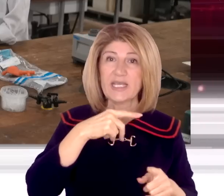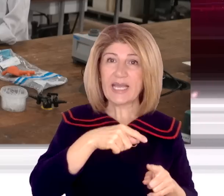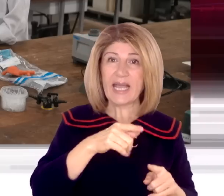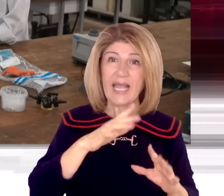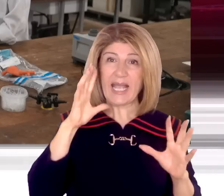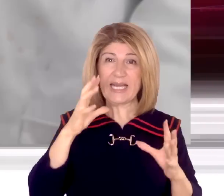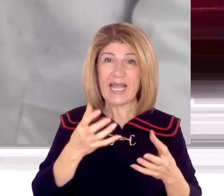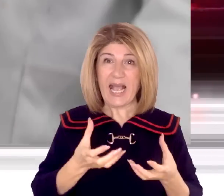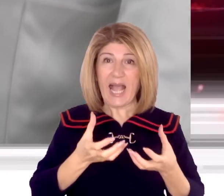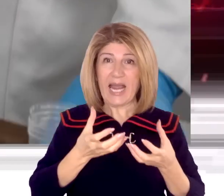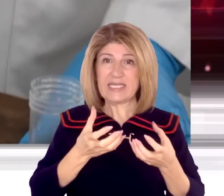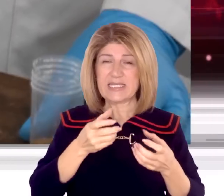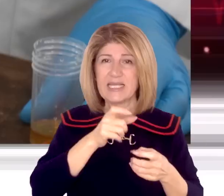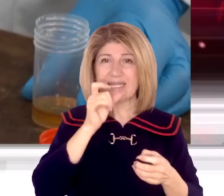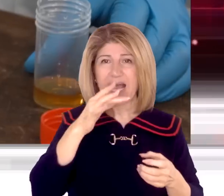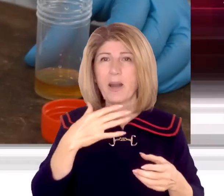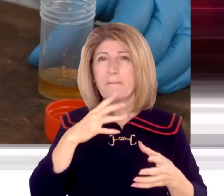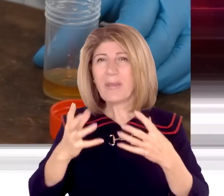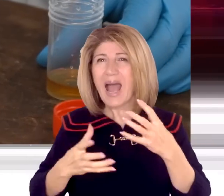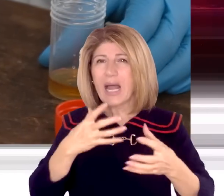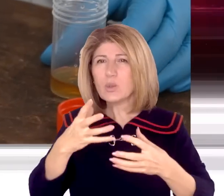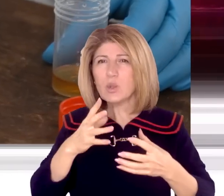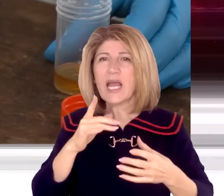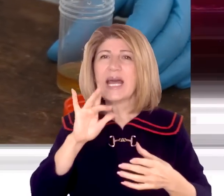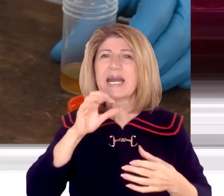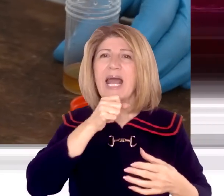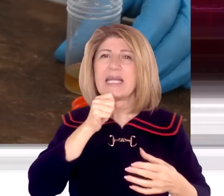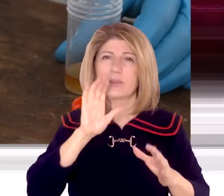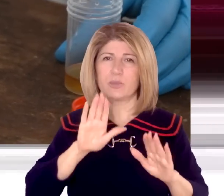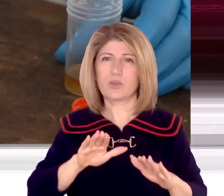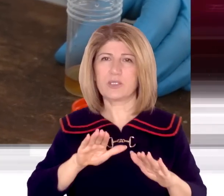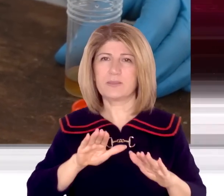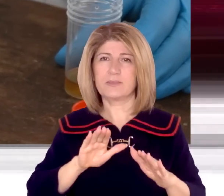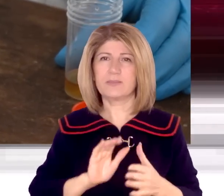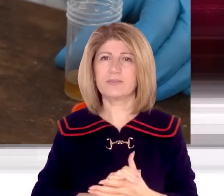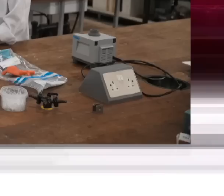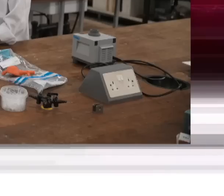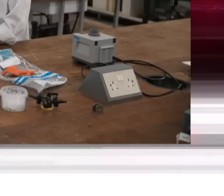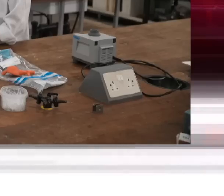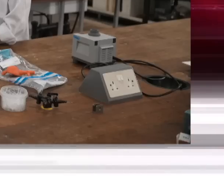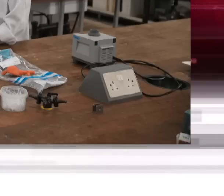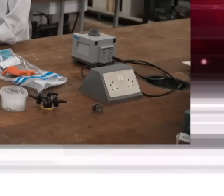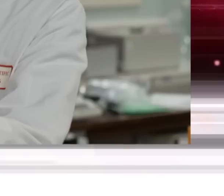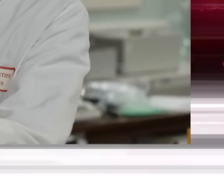چون مایه ویپ خیلی غلیظه، تو محلول مادر رقیقش میکنن.